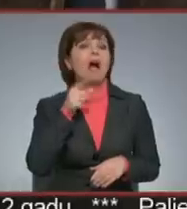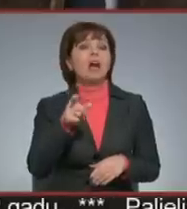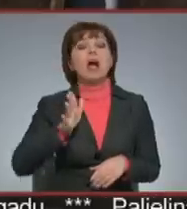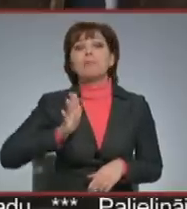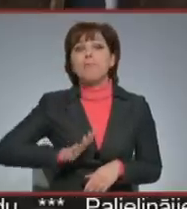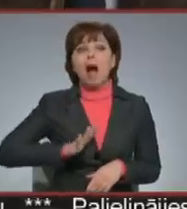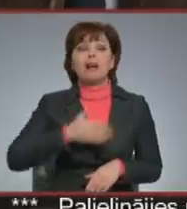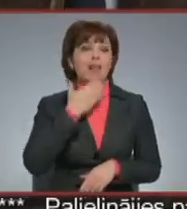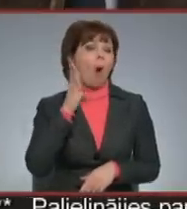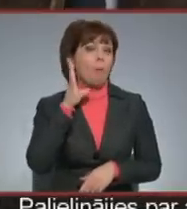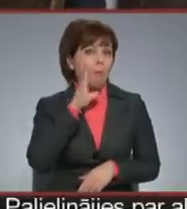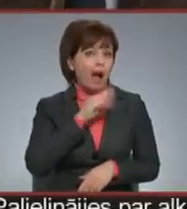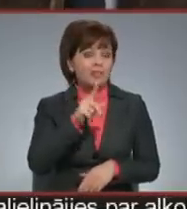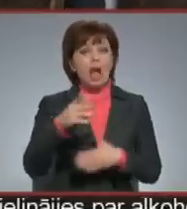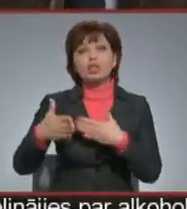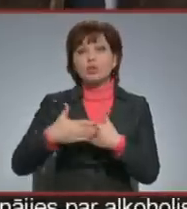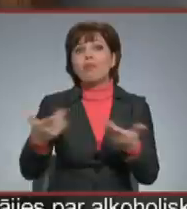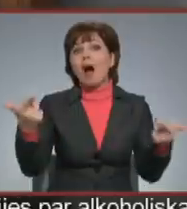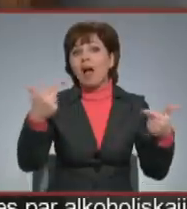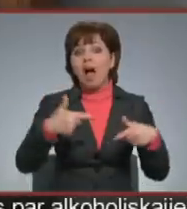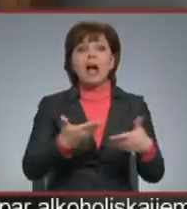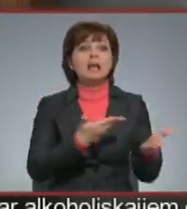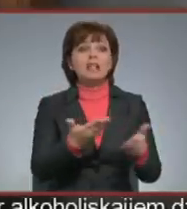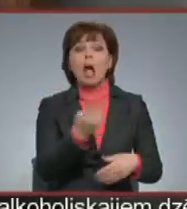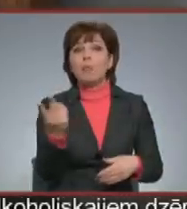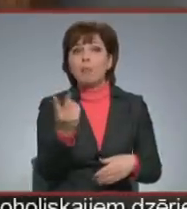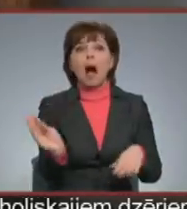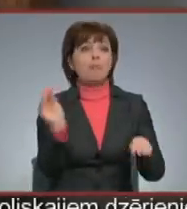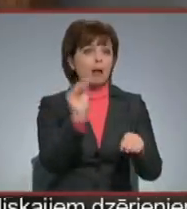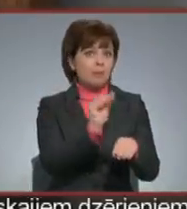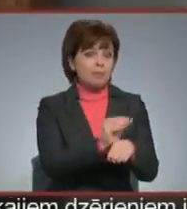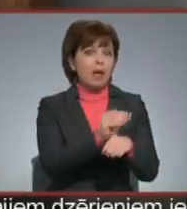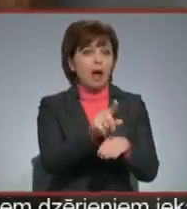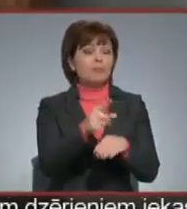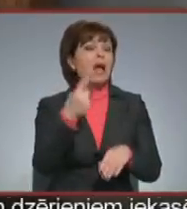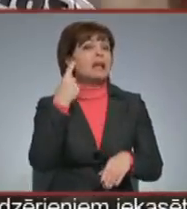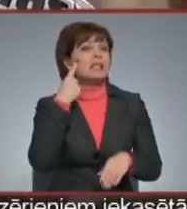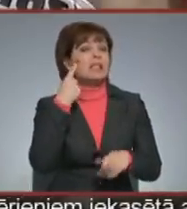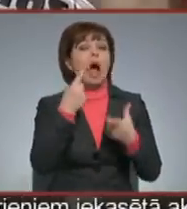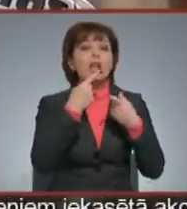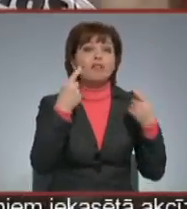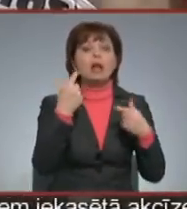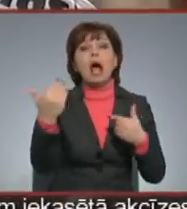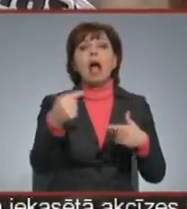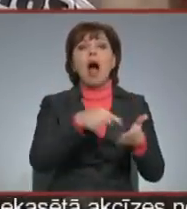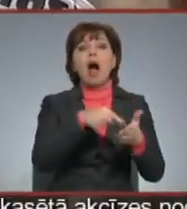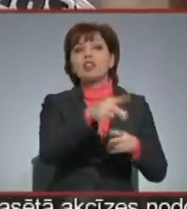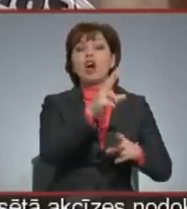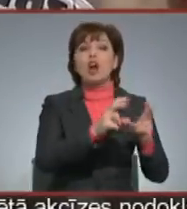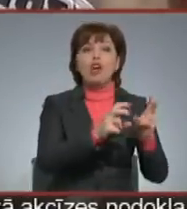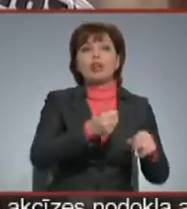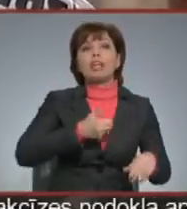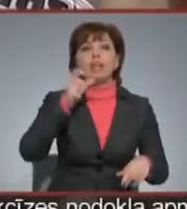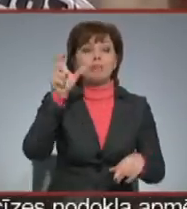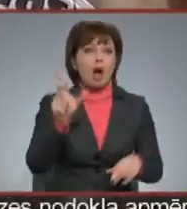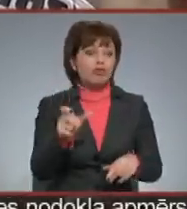Pagaidām vēl nav paspēts, bet tuvākajā laikā slēpju pāris papildinās arī pieejamā un izzinātā informācija par to ražotāju. Īpašniekiem varbūt